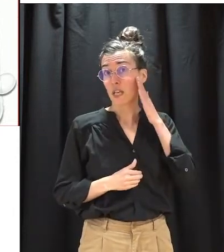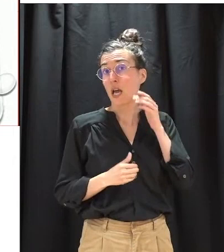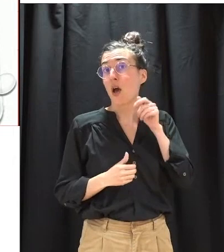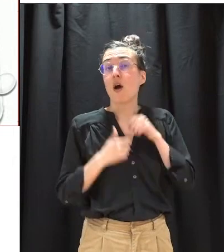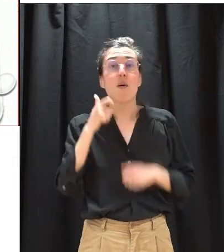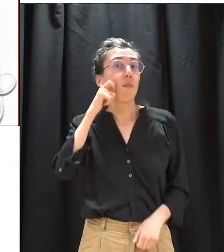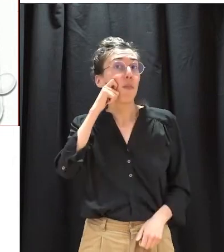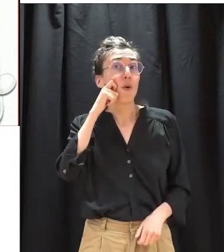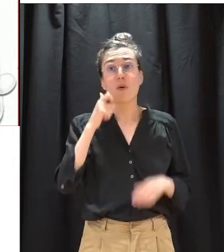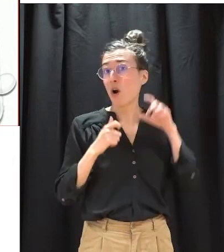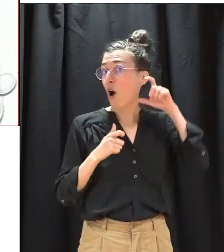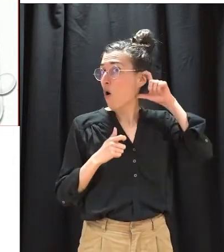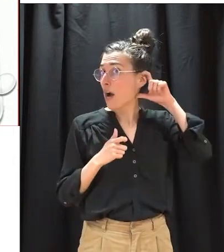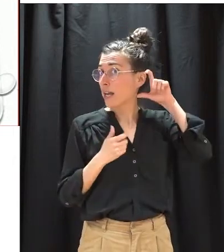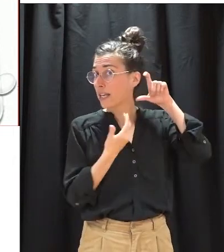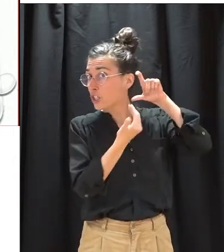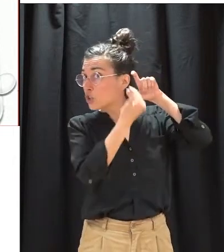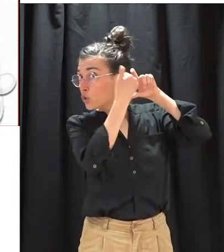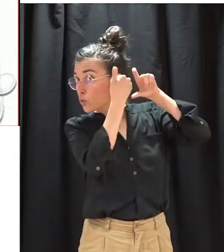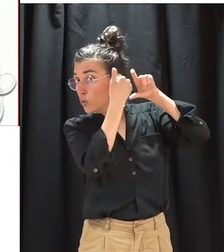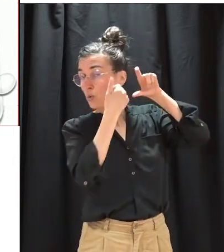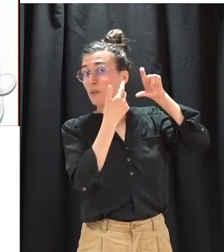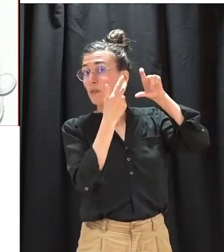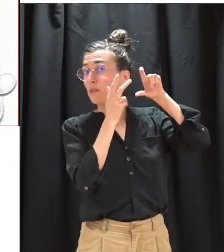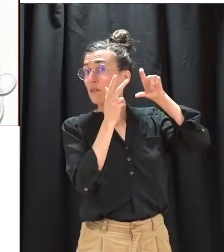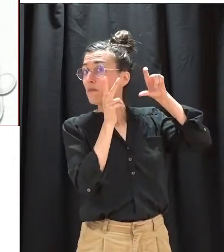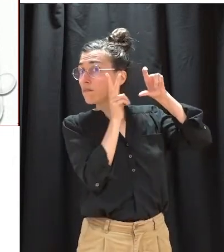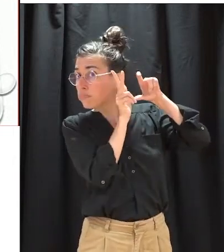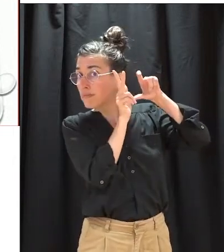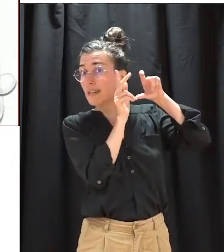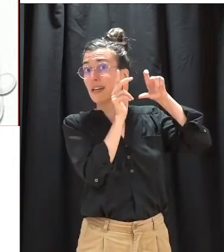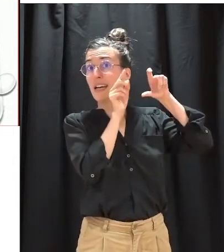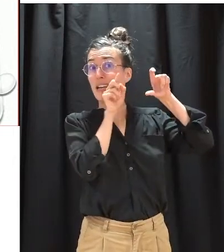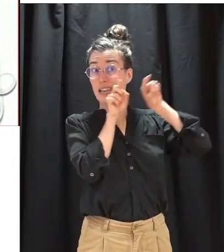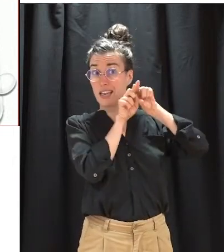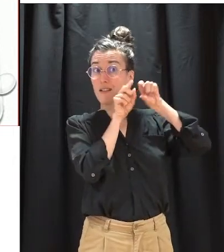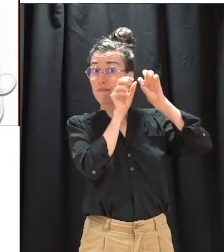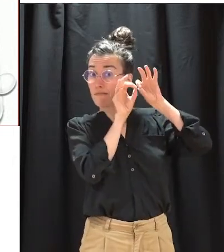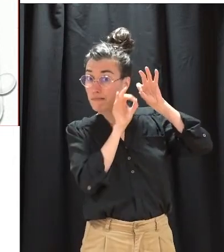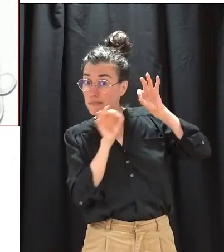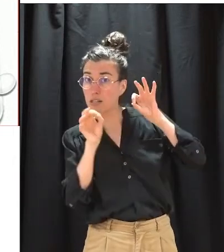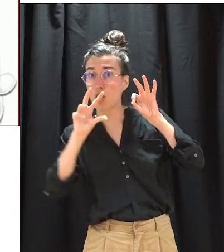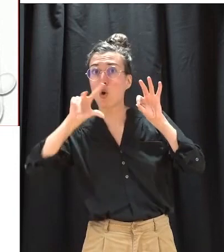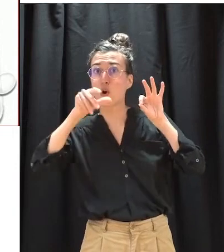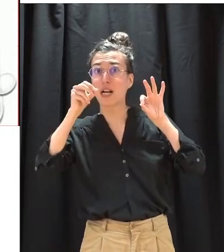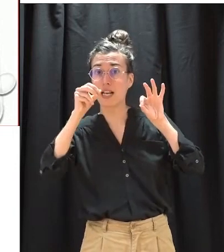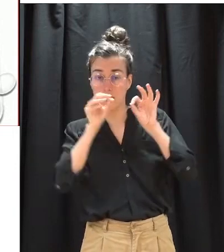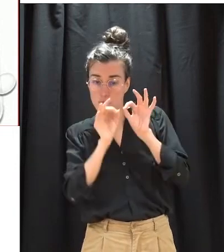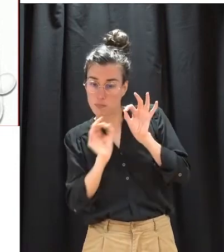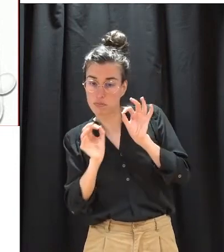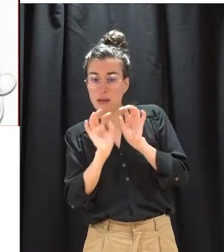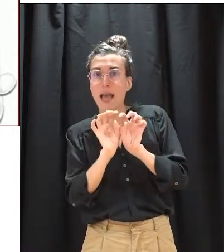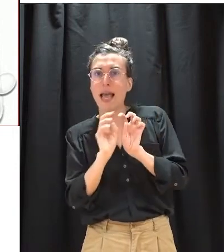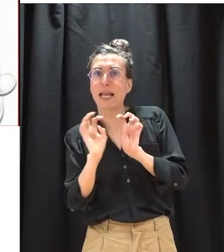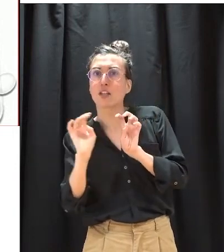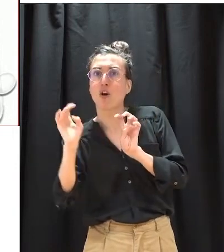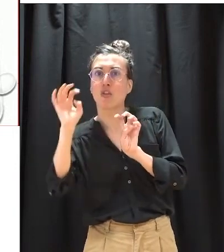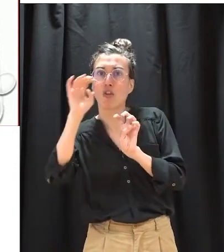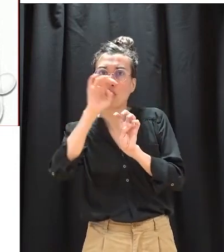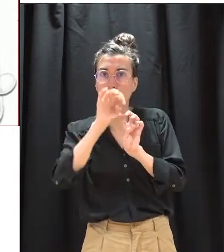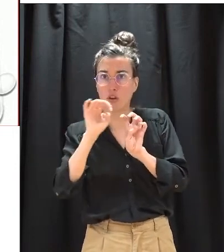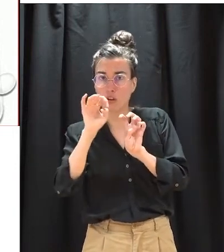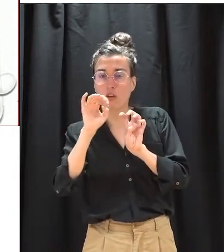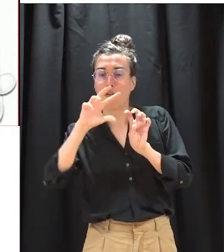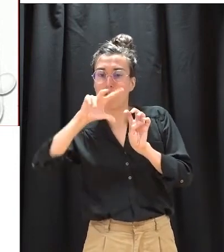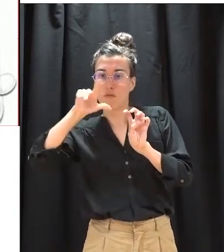et il va y avoir aussi une rampe d'électrode qu'on va insérer à l'intérieur de cette cochlée qui est l'organe de l'audition.